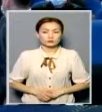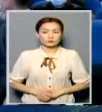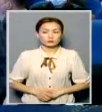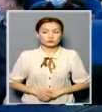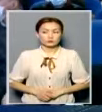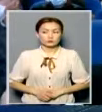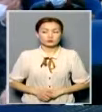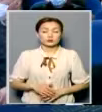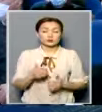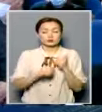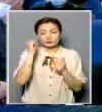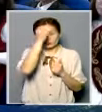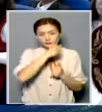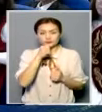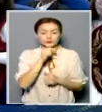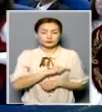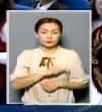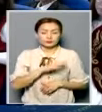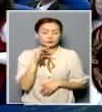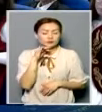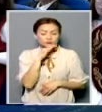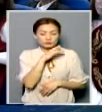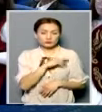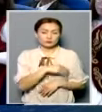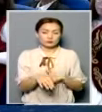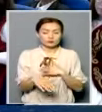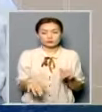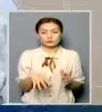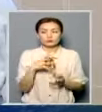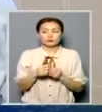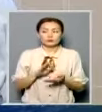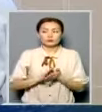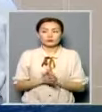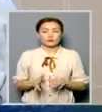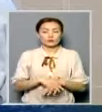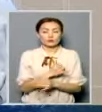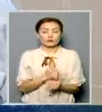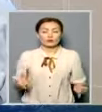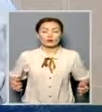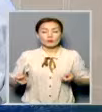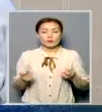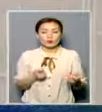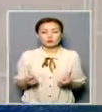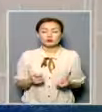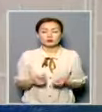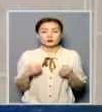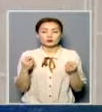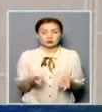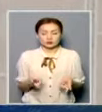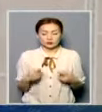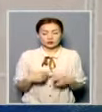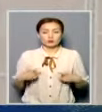В нашей стране с каждым годом уровень бедности снижается. В целях повышения благосостояния населения правительством